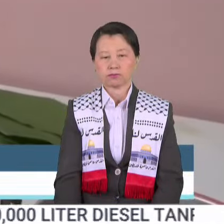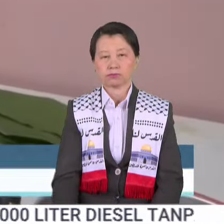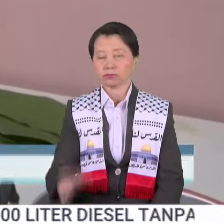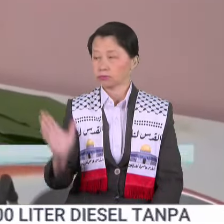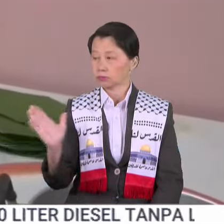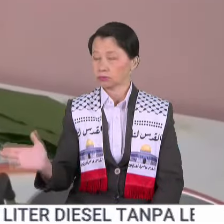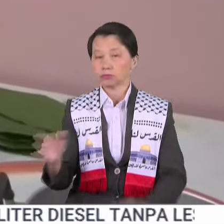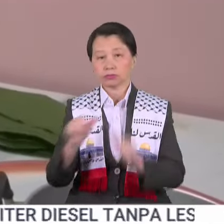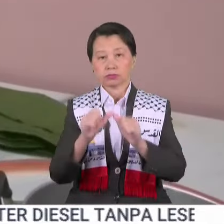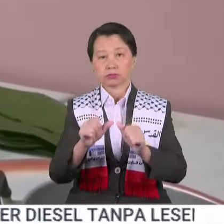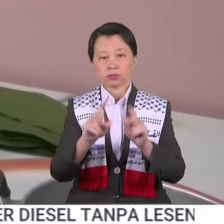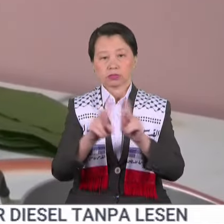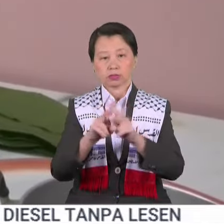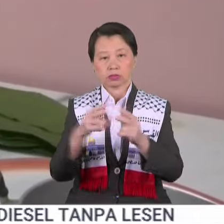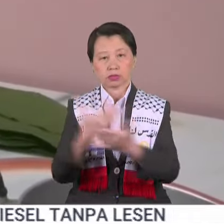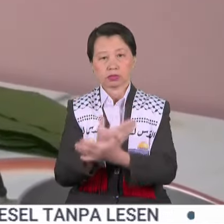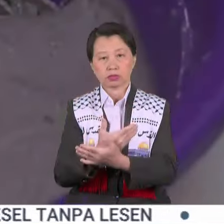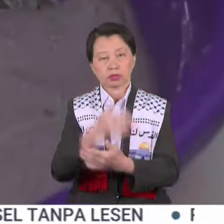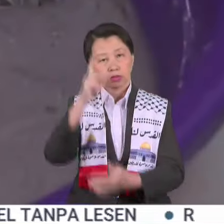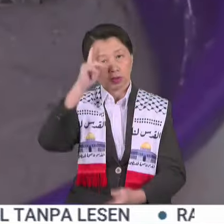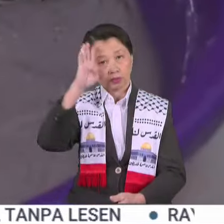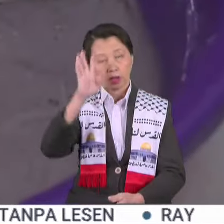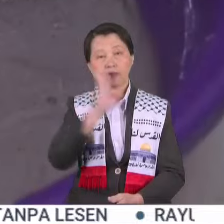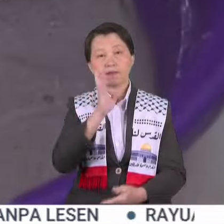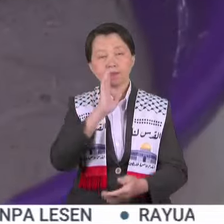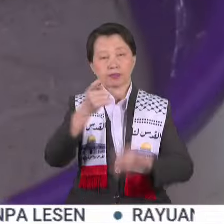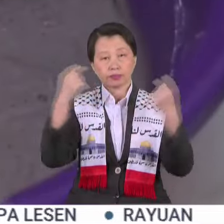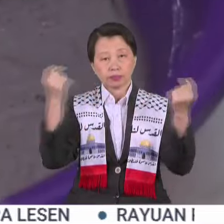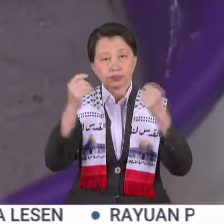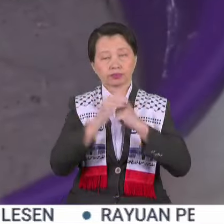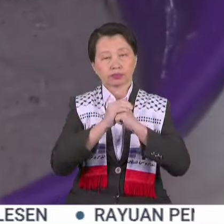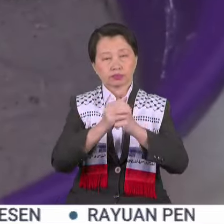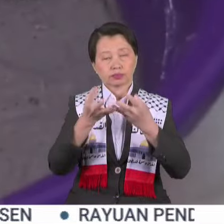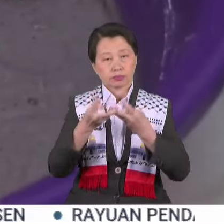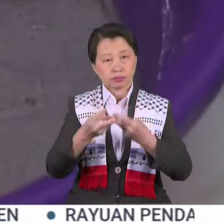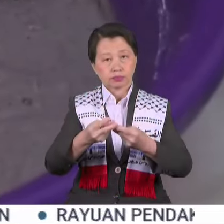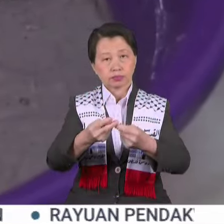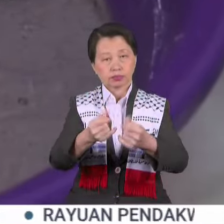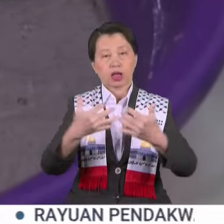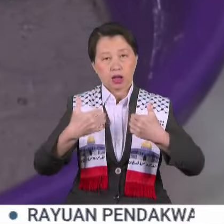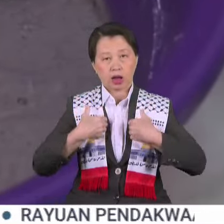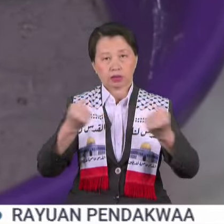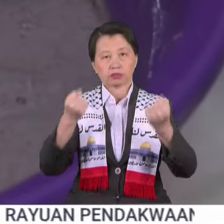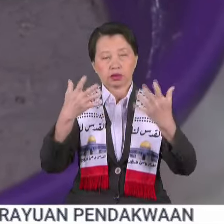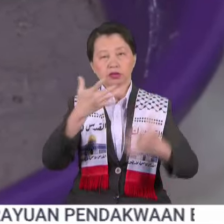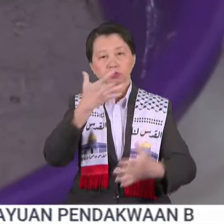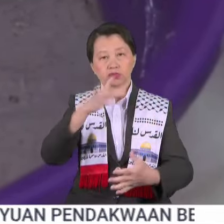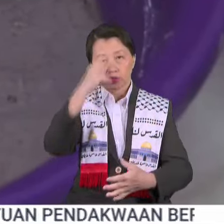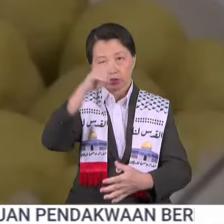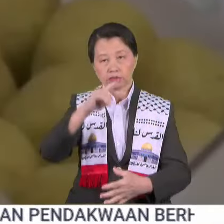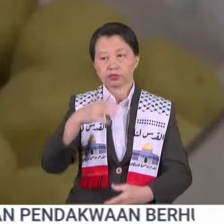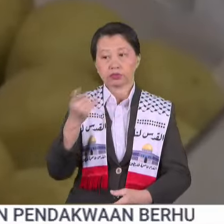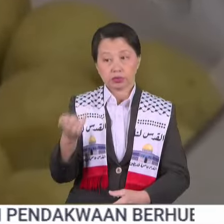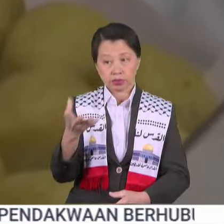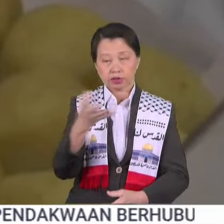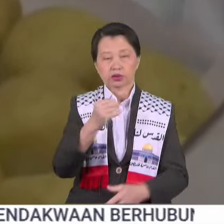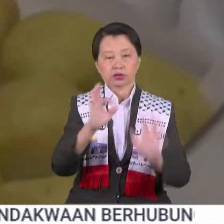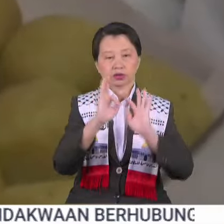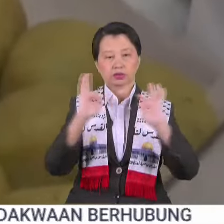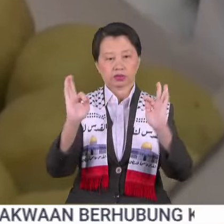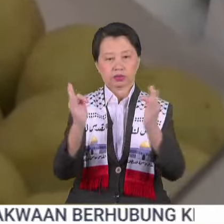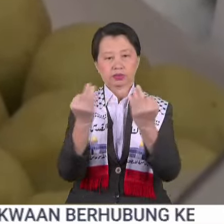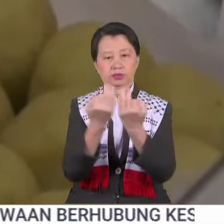Beliau yang menetap di kampung Cina Cepa Kota Baru berharap sambutan kali ini berjalan lancar serta menghasilkan banyak tuah buat dirinya dan keluarga.